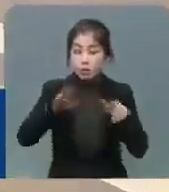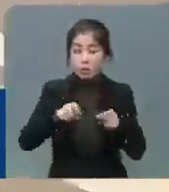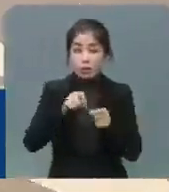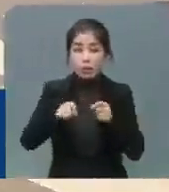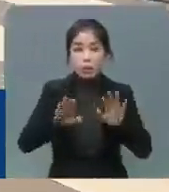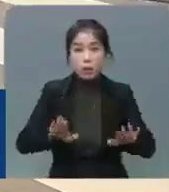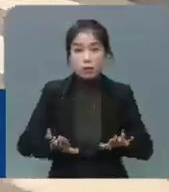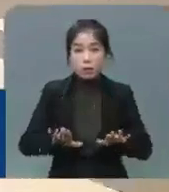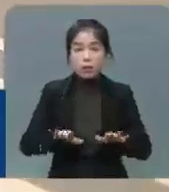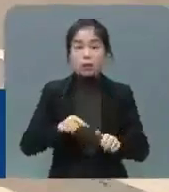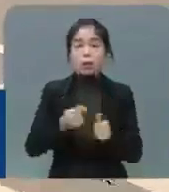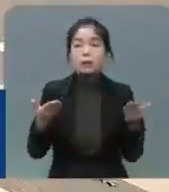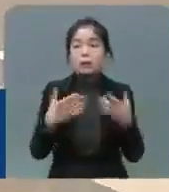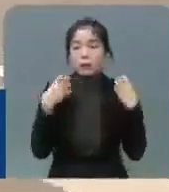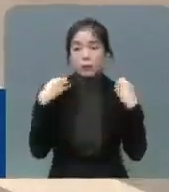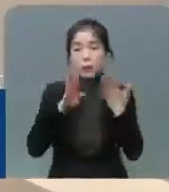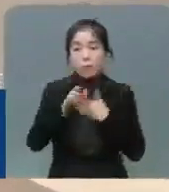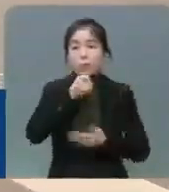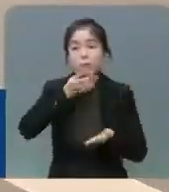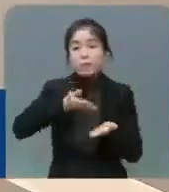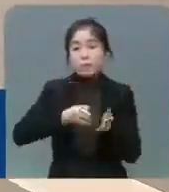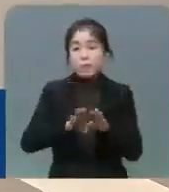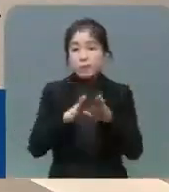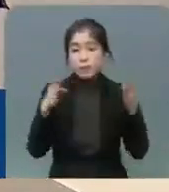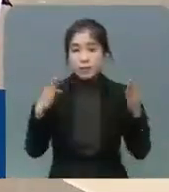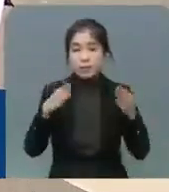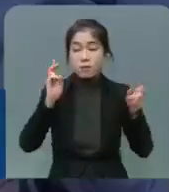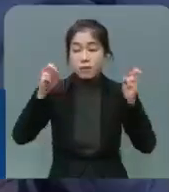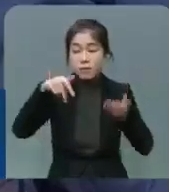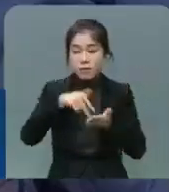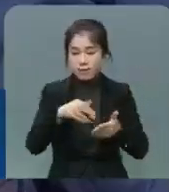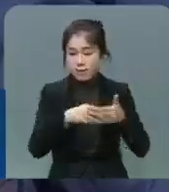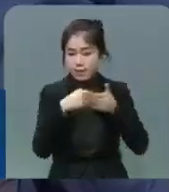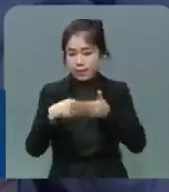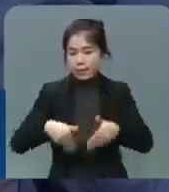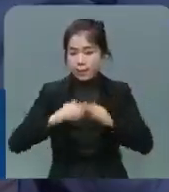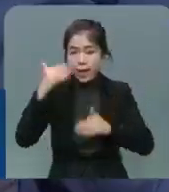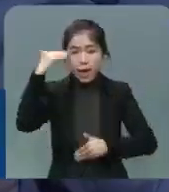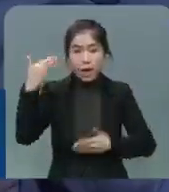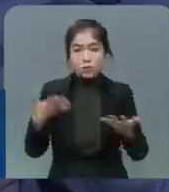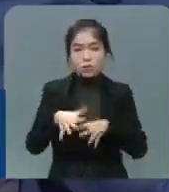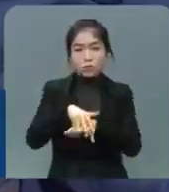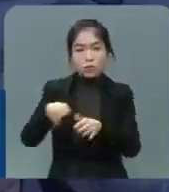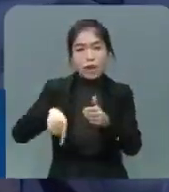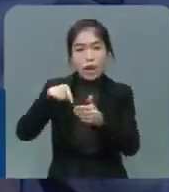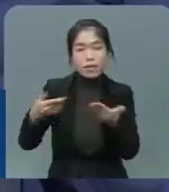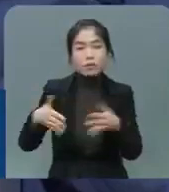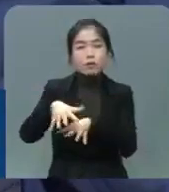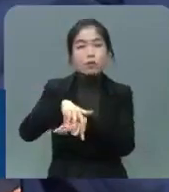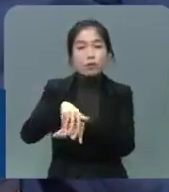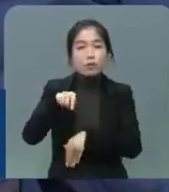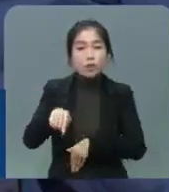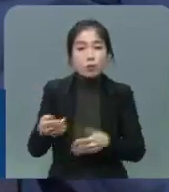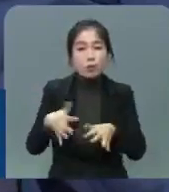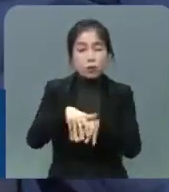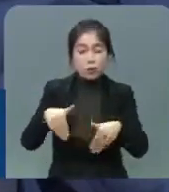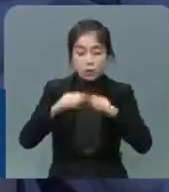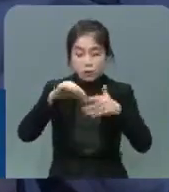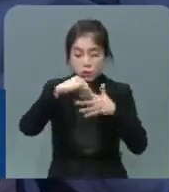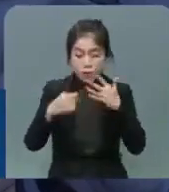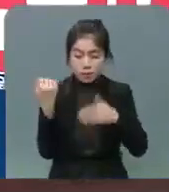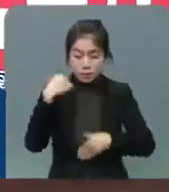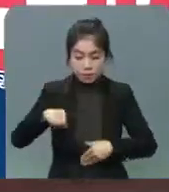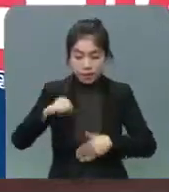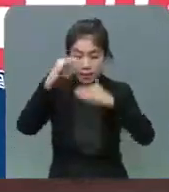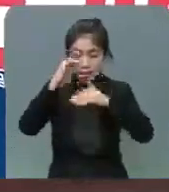오늘 광교 집안 고용도 동창 앞에서 기자회견을 열고 사측이 주도해서 세운 한국노총 소속 노동 조합이 노조 설립 절차를 어긴